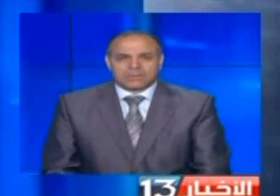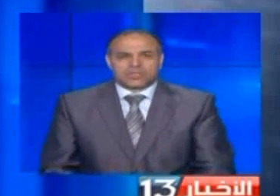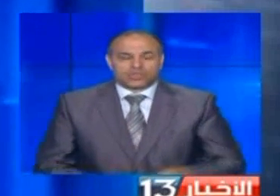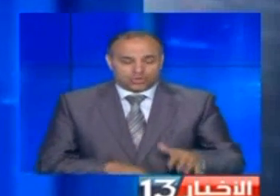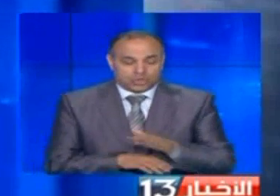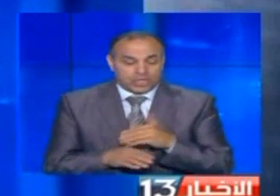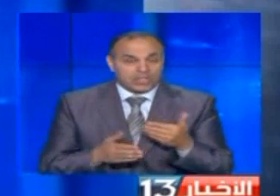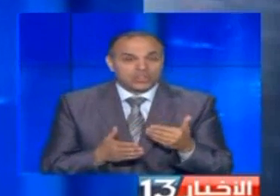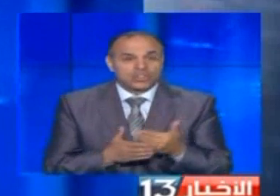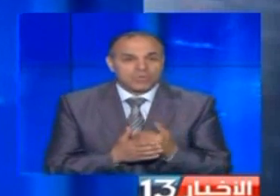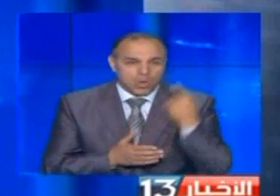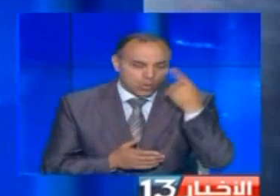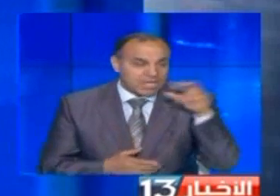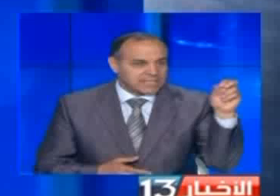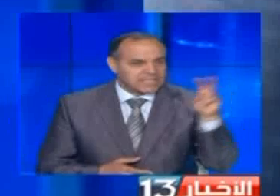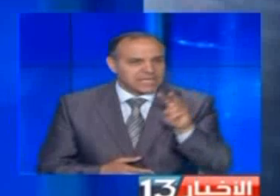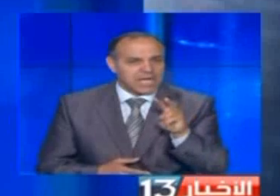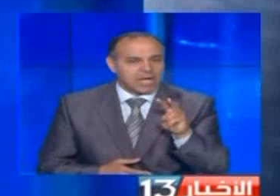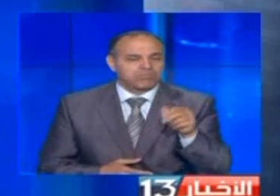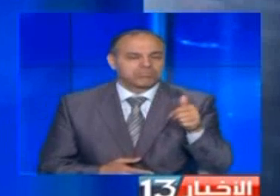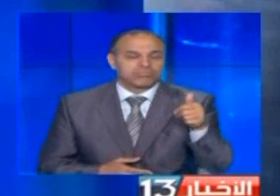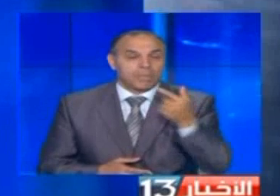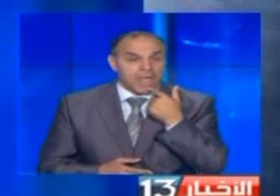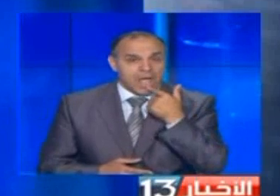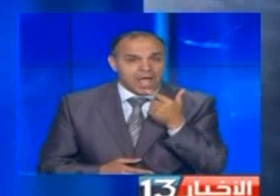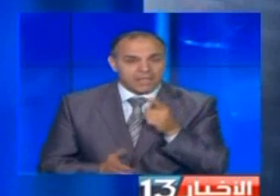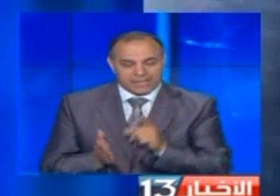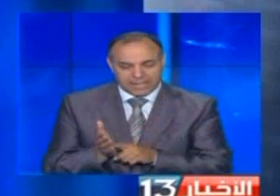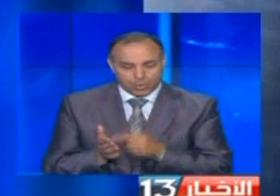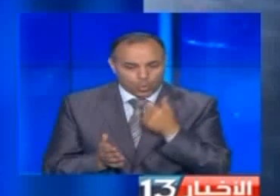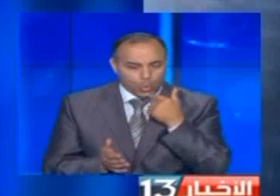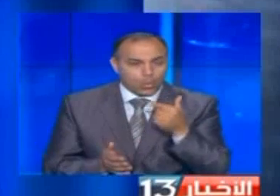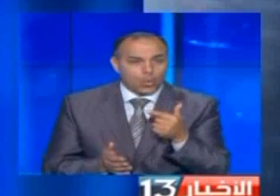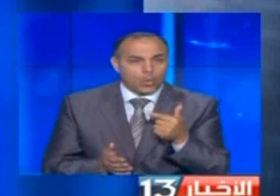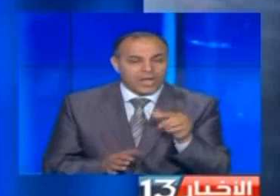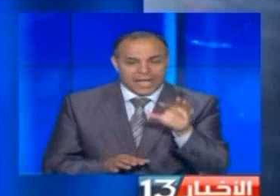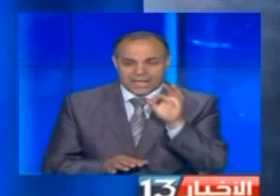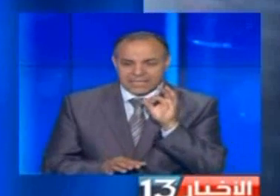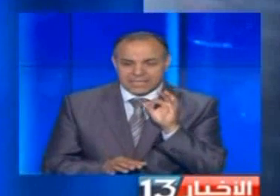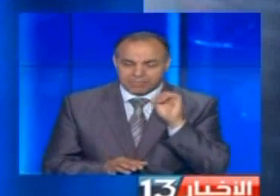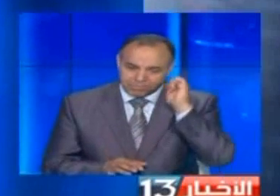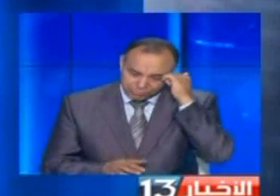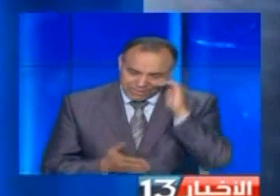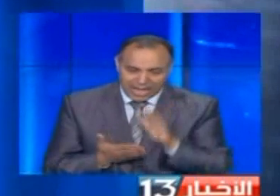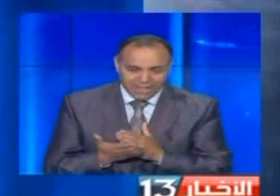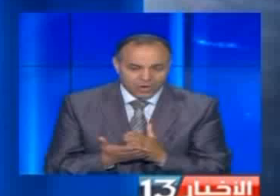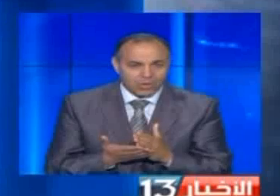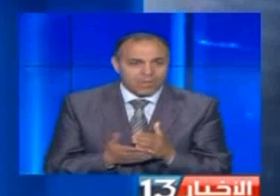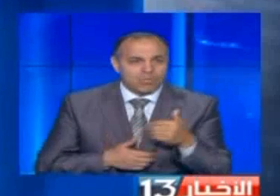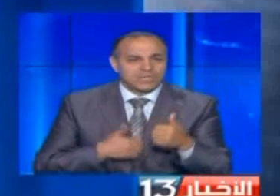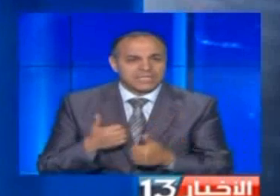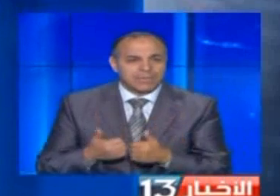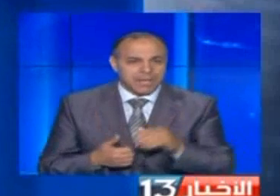تظل جزيرة جربة وجهة سياحية بامتياز، يتأكد ذلك من خلال اختيارها لتربص تحضيري